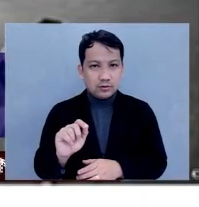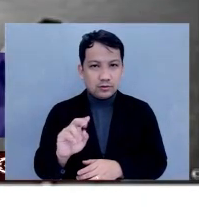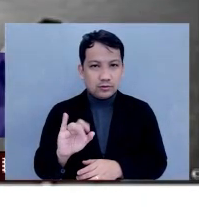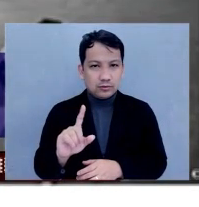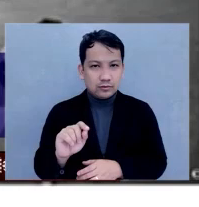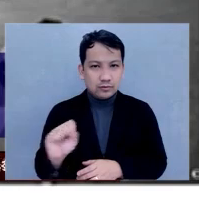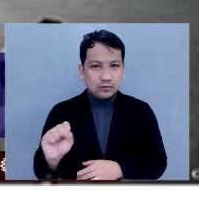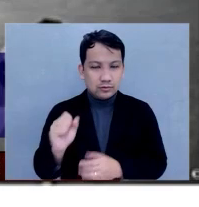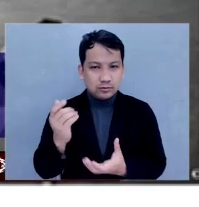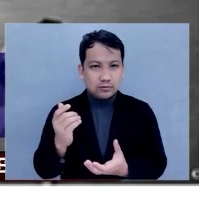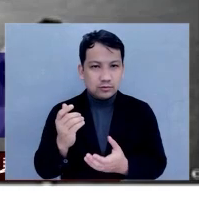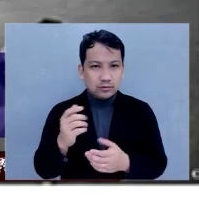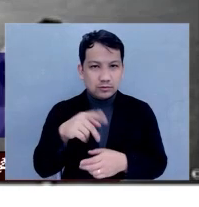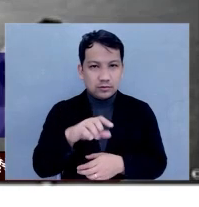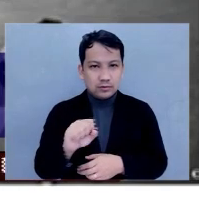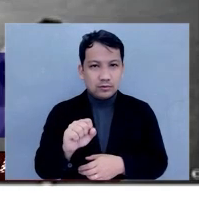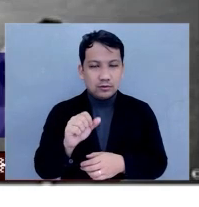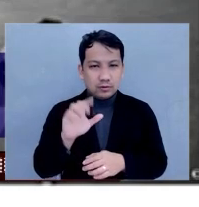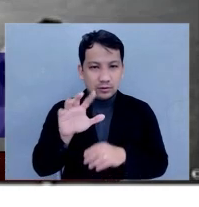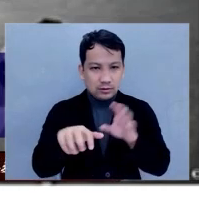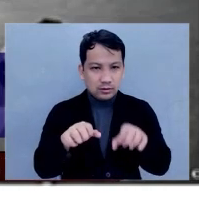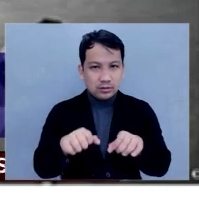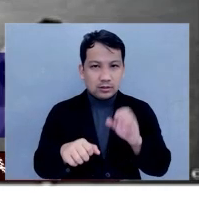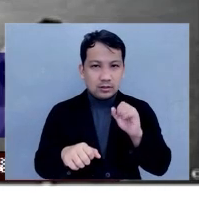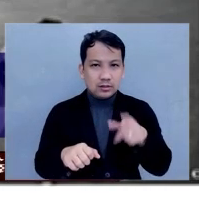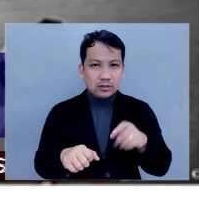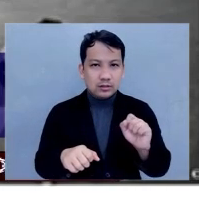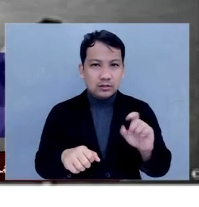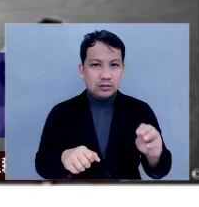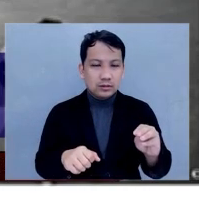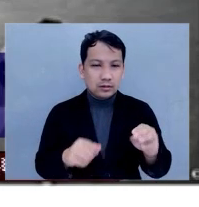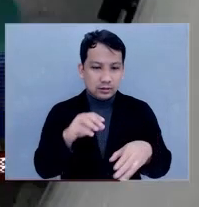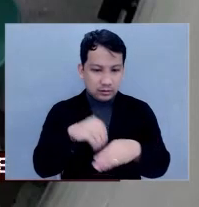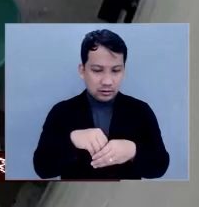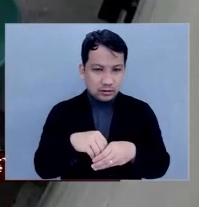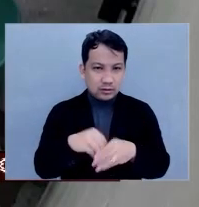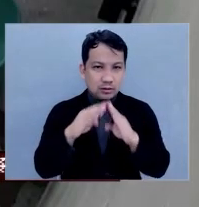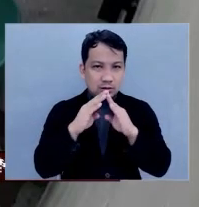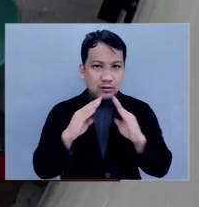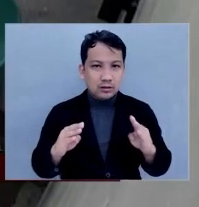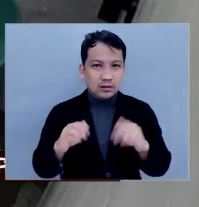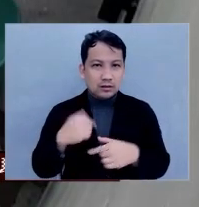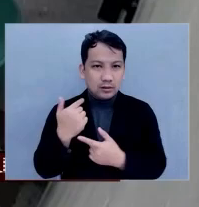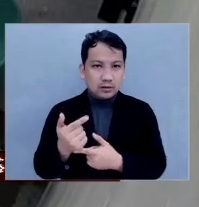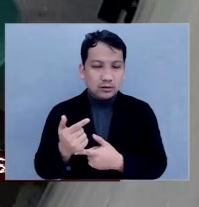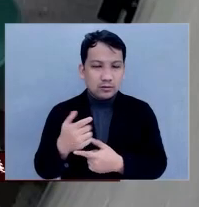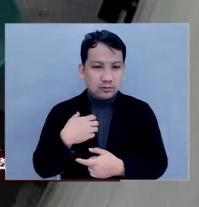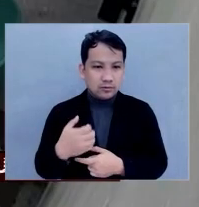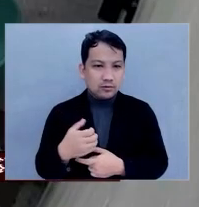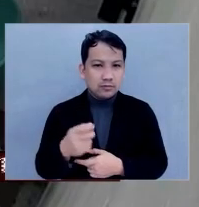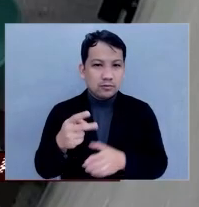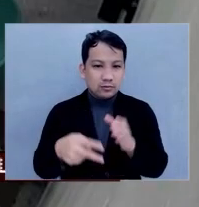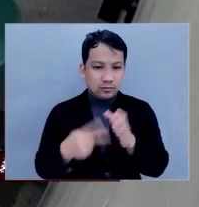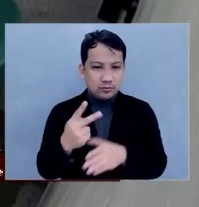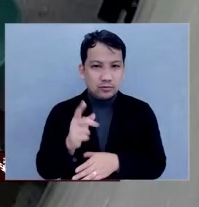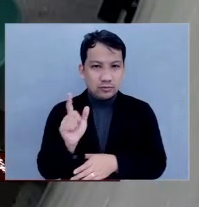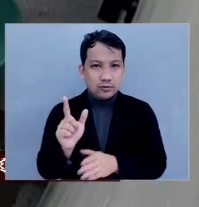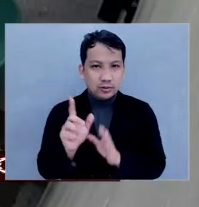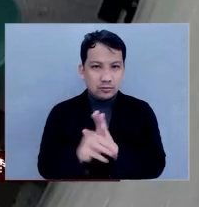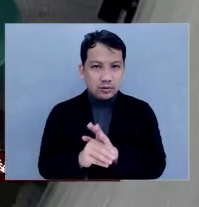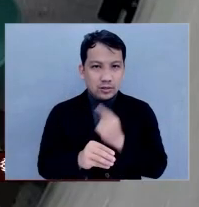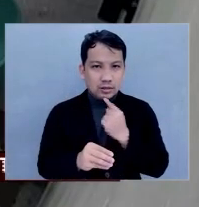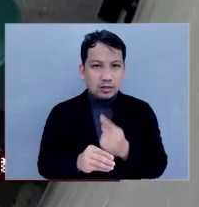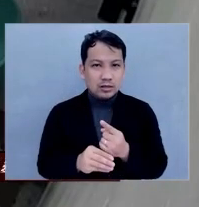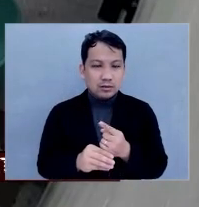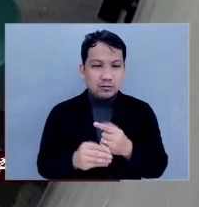kanilang Persian cat na si September. Nasa loob sila ng bahay ng daputi ng pusa na 20 minuto pa lang daw